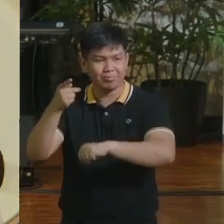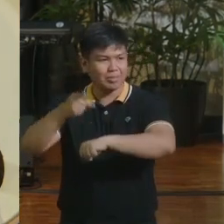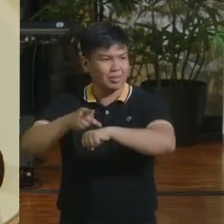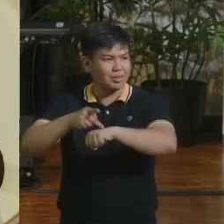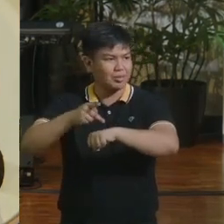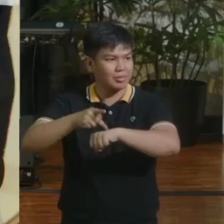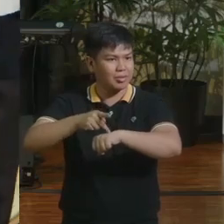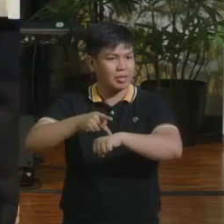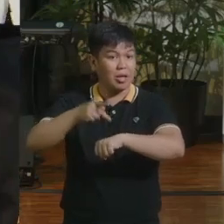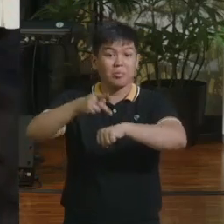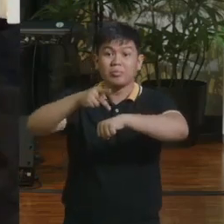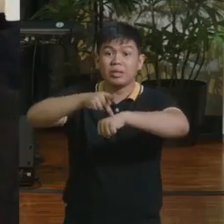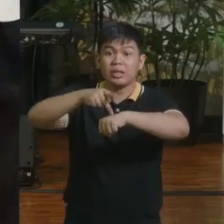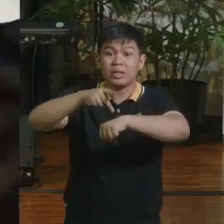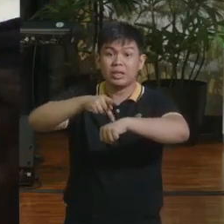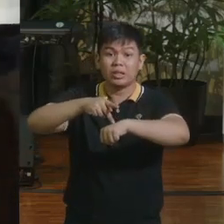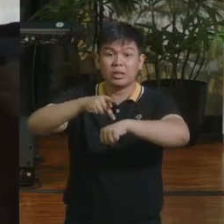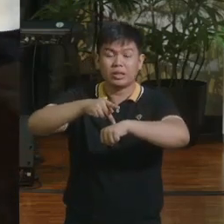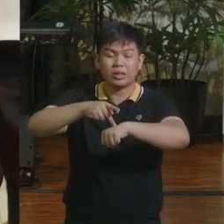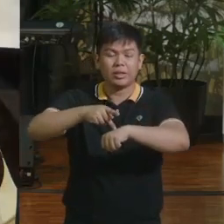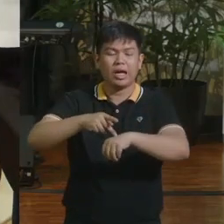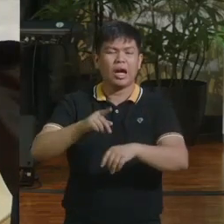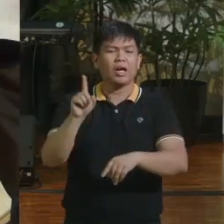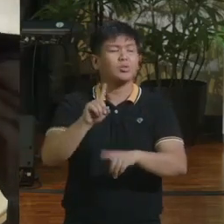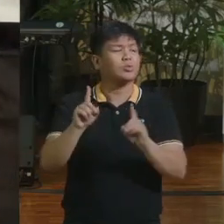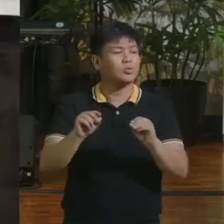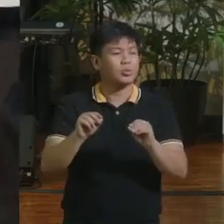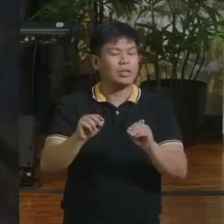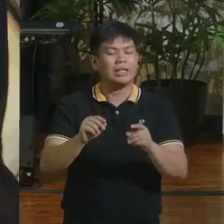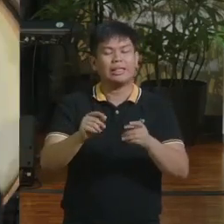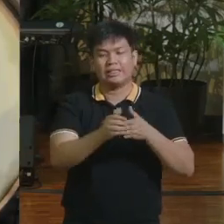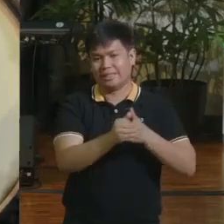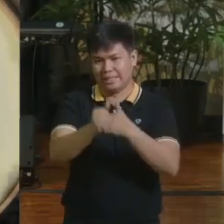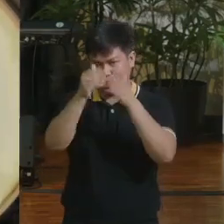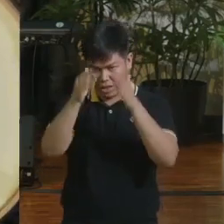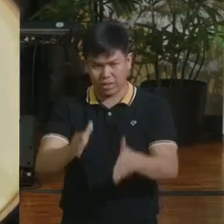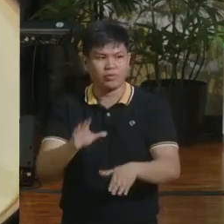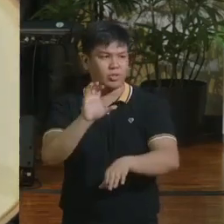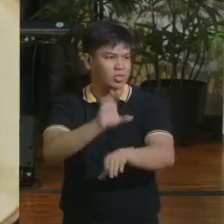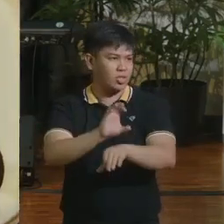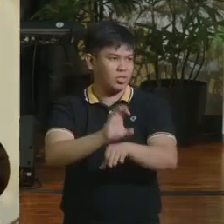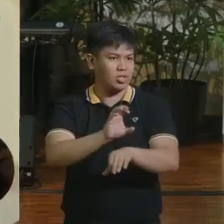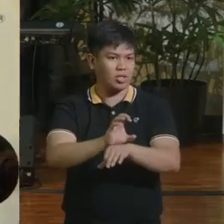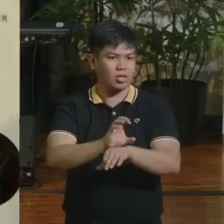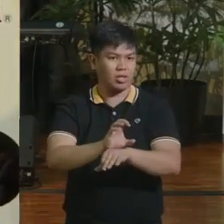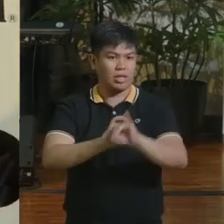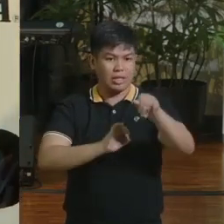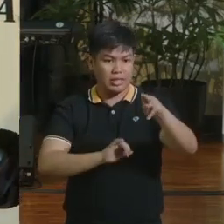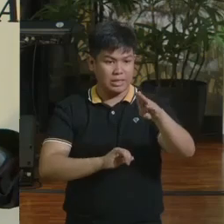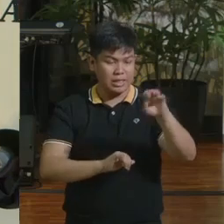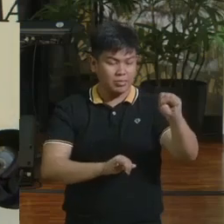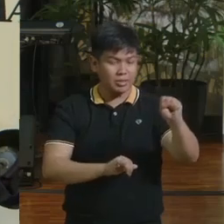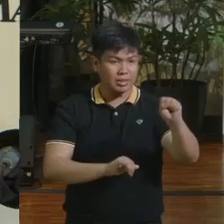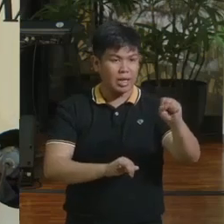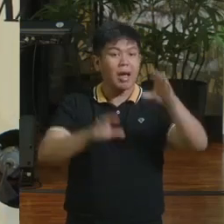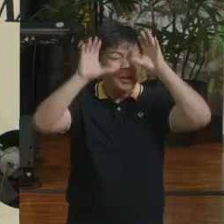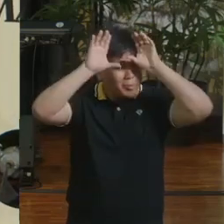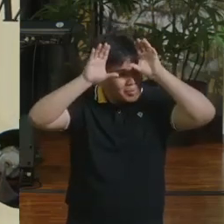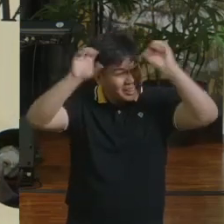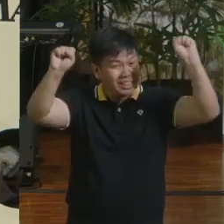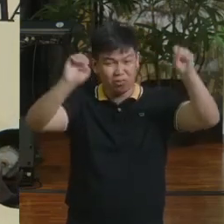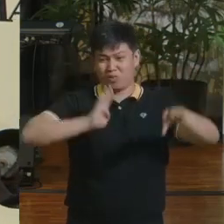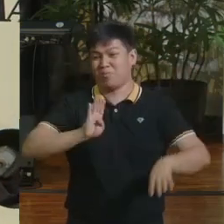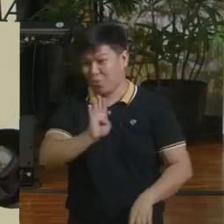si James ang chairman ng kanilang elders council. So silang dalawa lang ang meeting niya, 15 days lang po siya ron. Hindi po